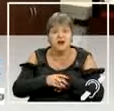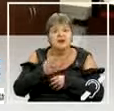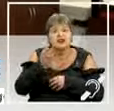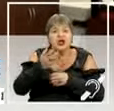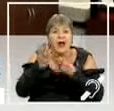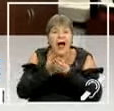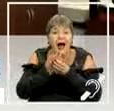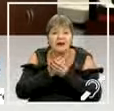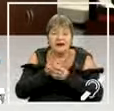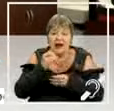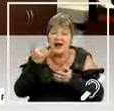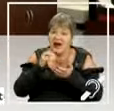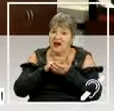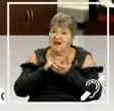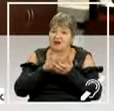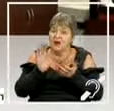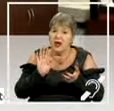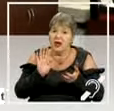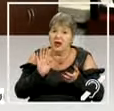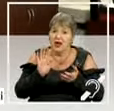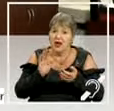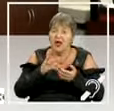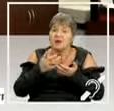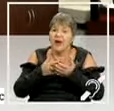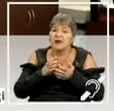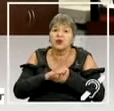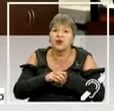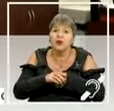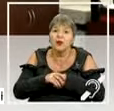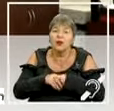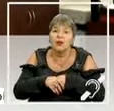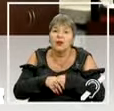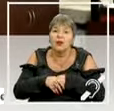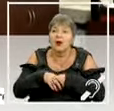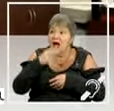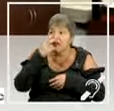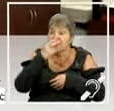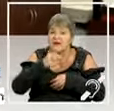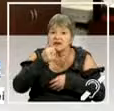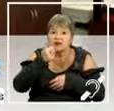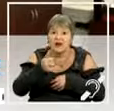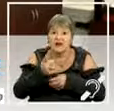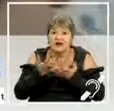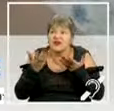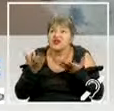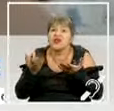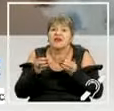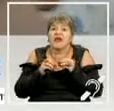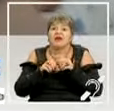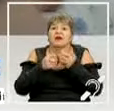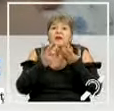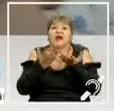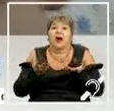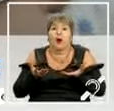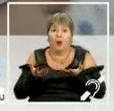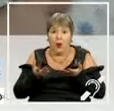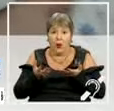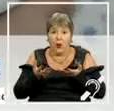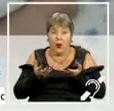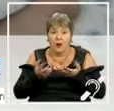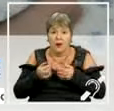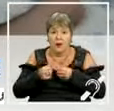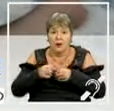documentele necesare pentru a vedea despre ce a fost vorba